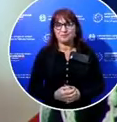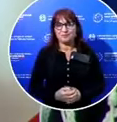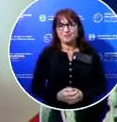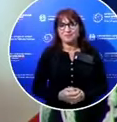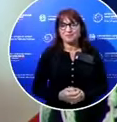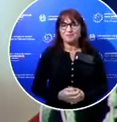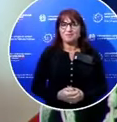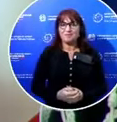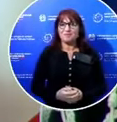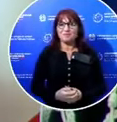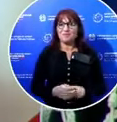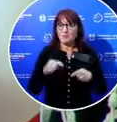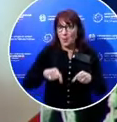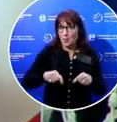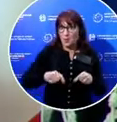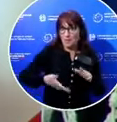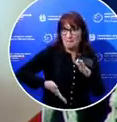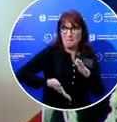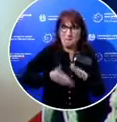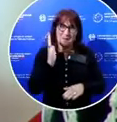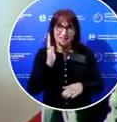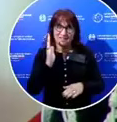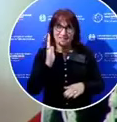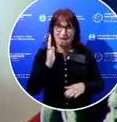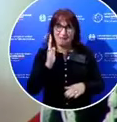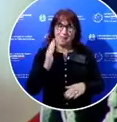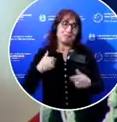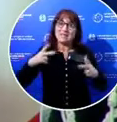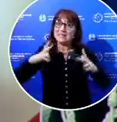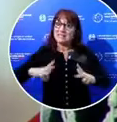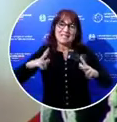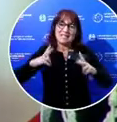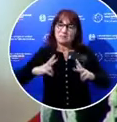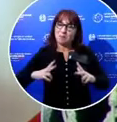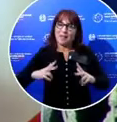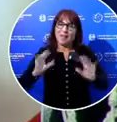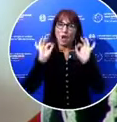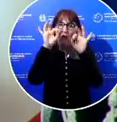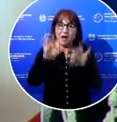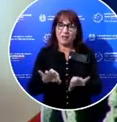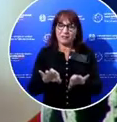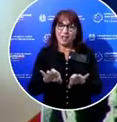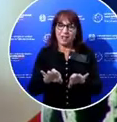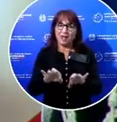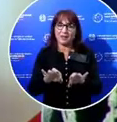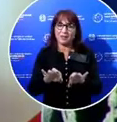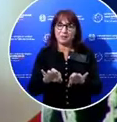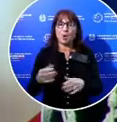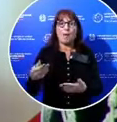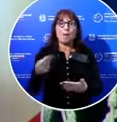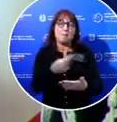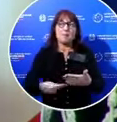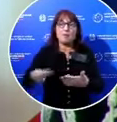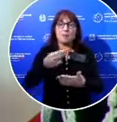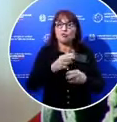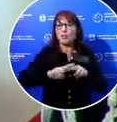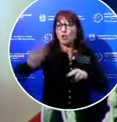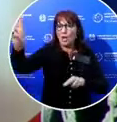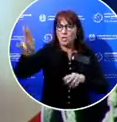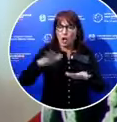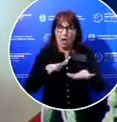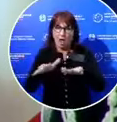Da qui si riparte, il mio auspicio, come dicevo prima, è di arrivare alla stesura del piano nazionale